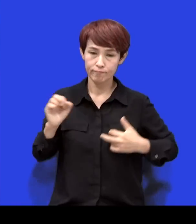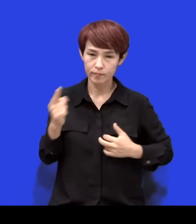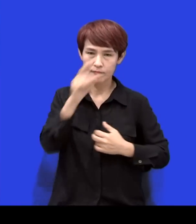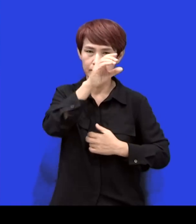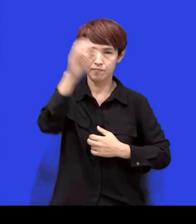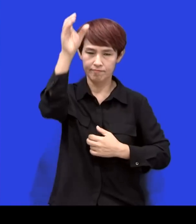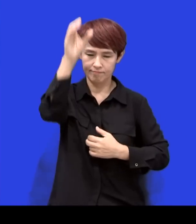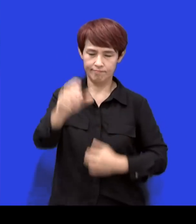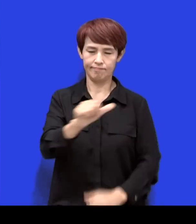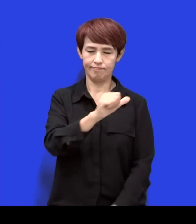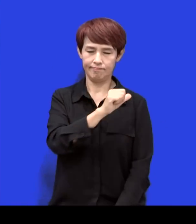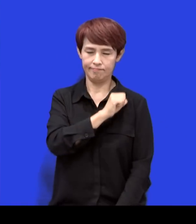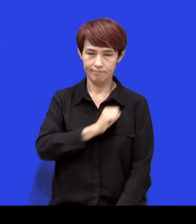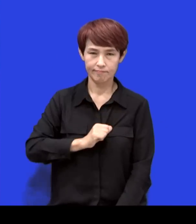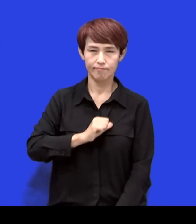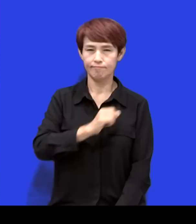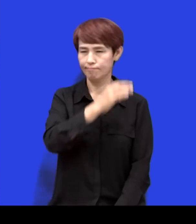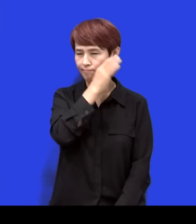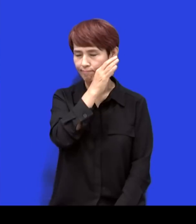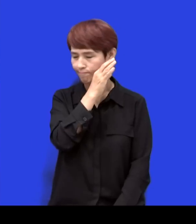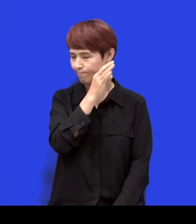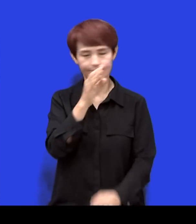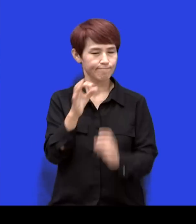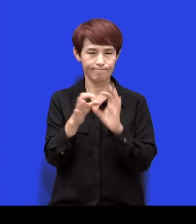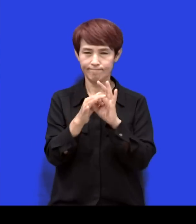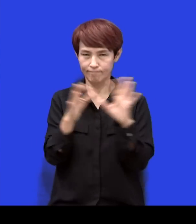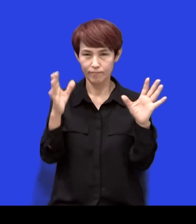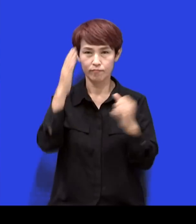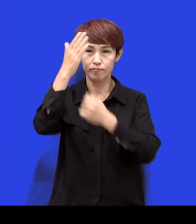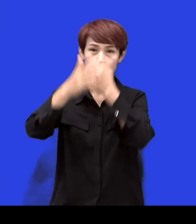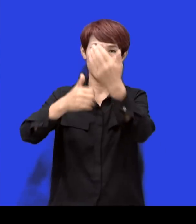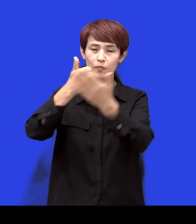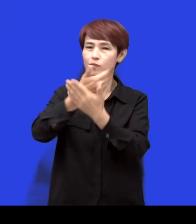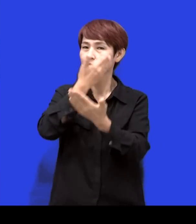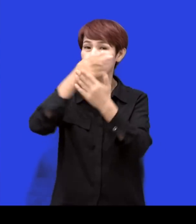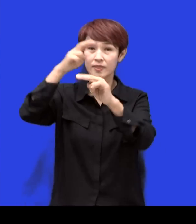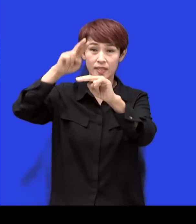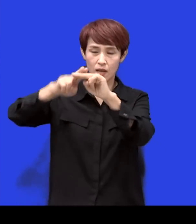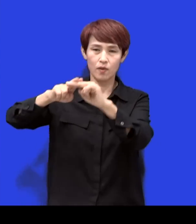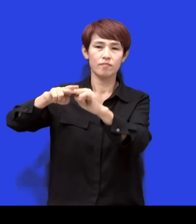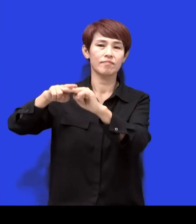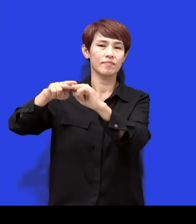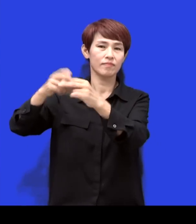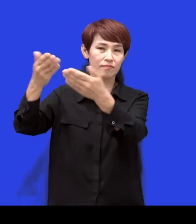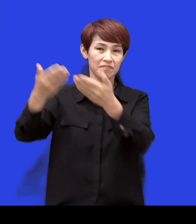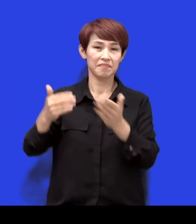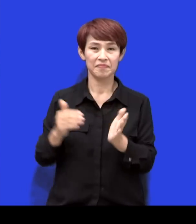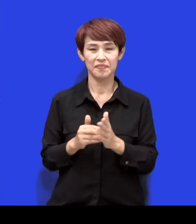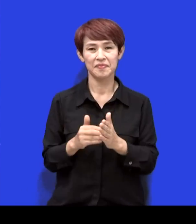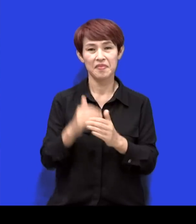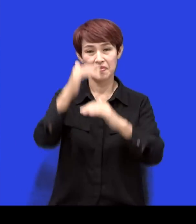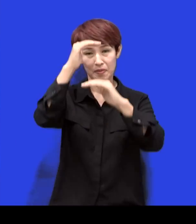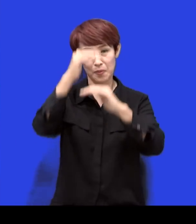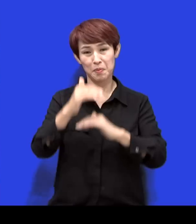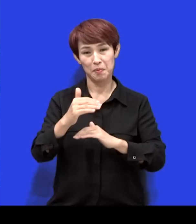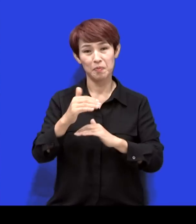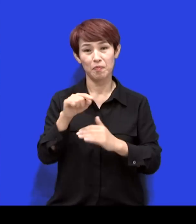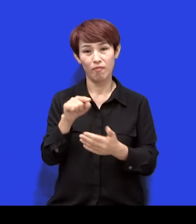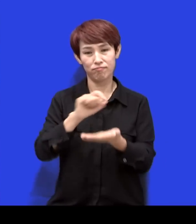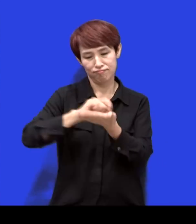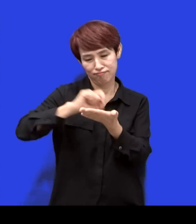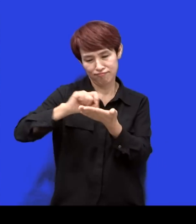십자가를 참으사 부끄러움을 개의치 아니하시더니 하나님 보좌 우편에 앉으셨느니라라고.